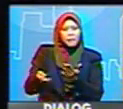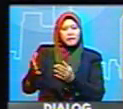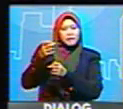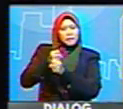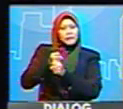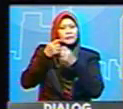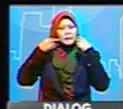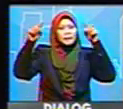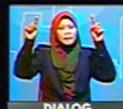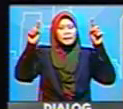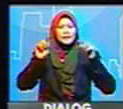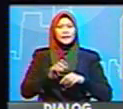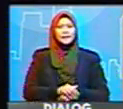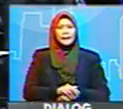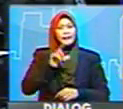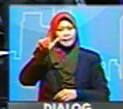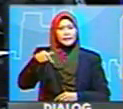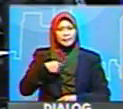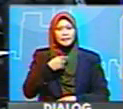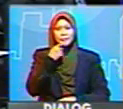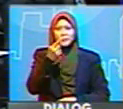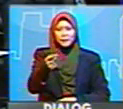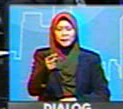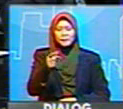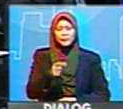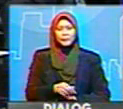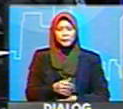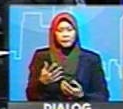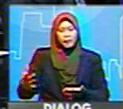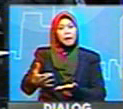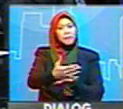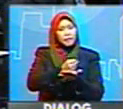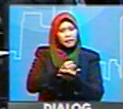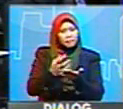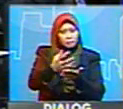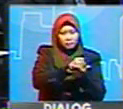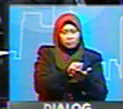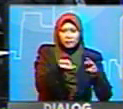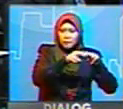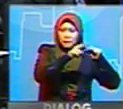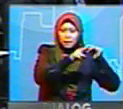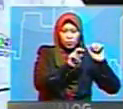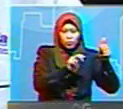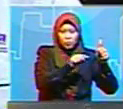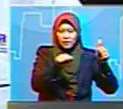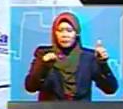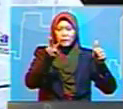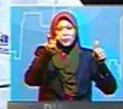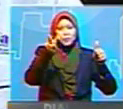kejayaan nanti saya akan sebutkan tetapi pendapat fakan meningkat daripada 10 hingga